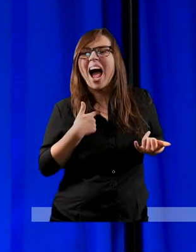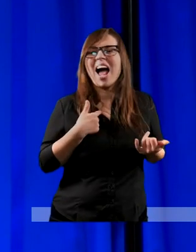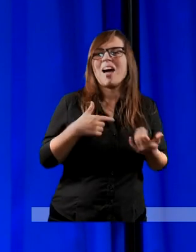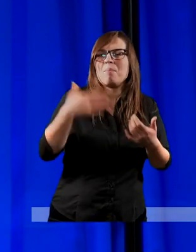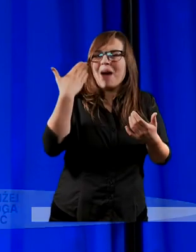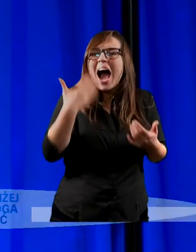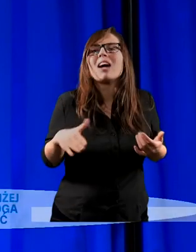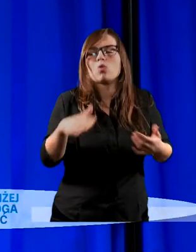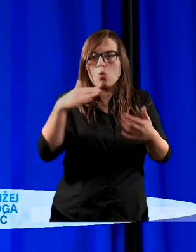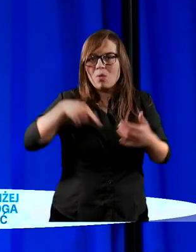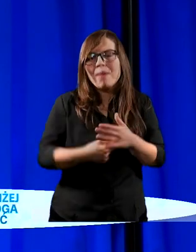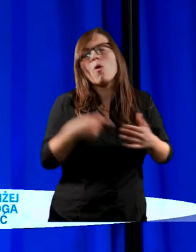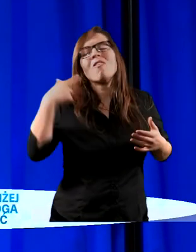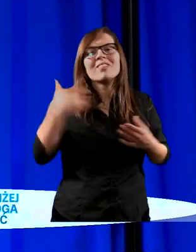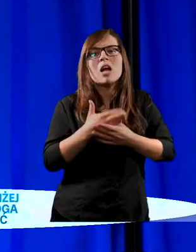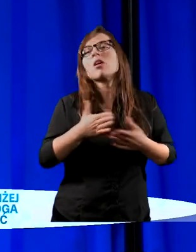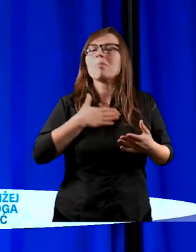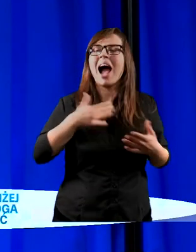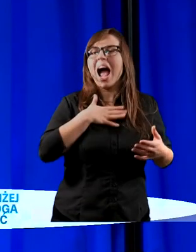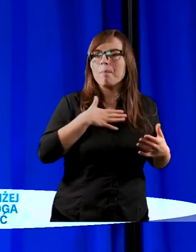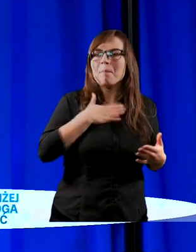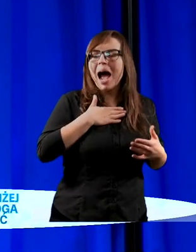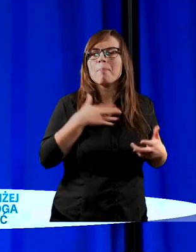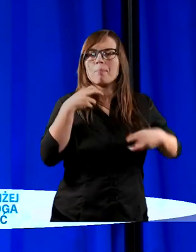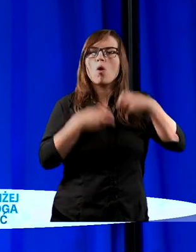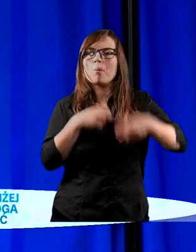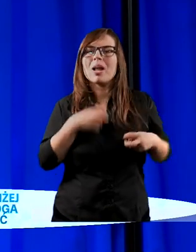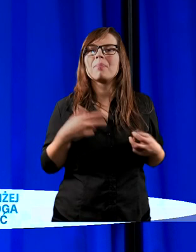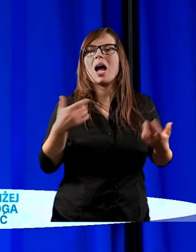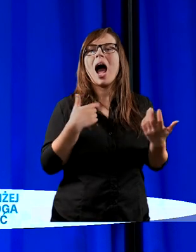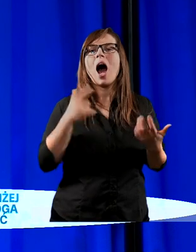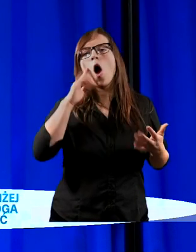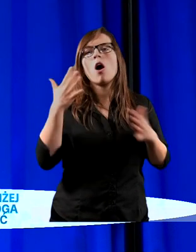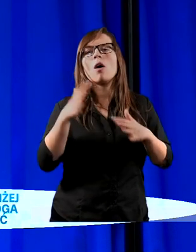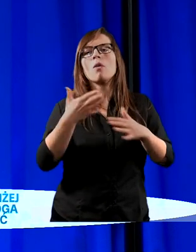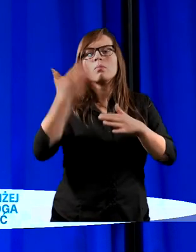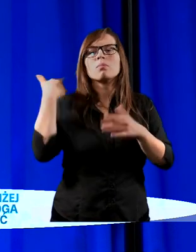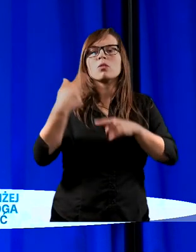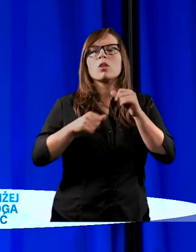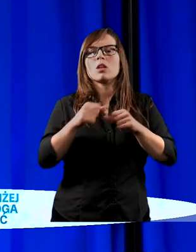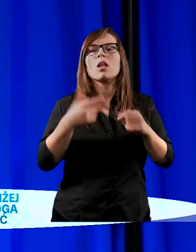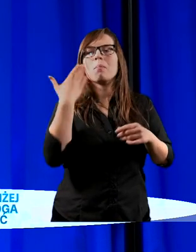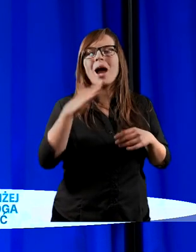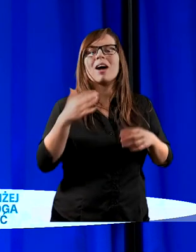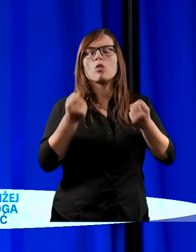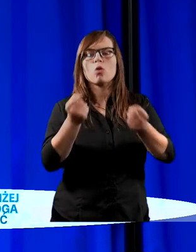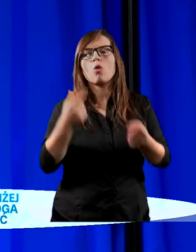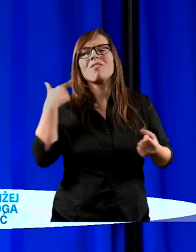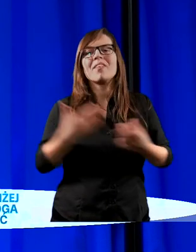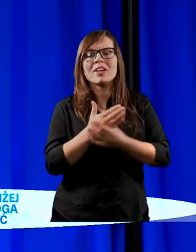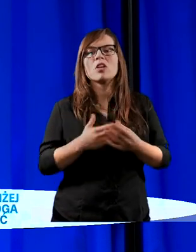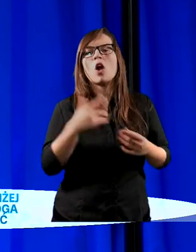głęboko wierzący mają problemy, czasami bardzo poważne. Około roku temu moja teściowa, bardzo gorliwa, bardzo